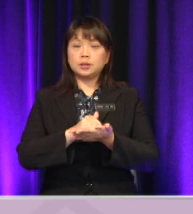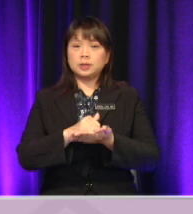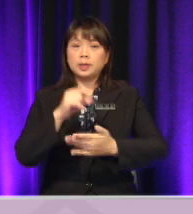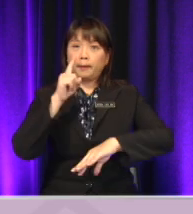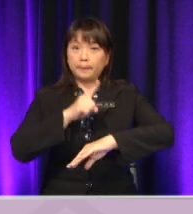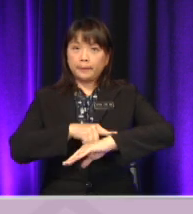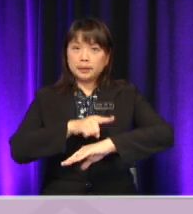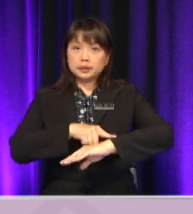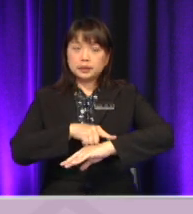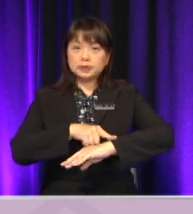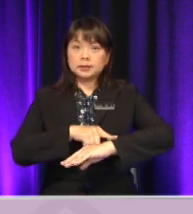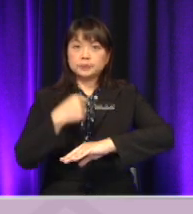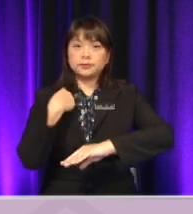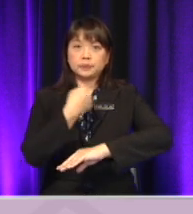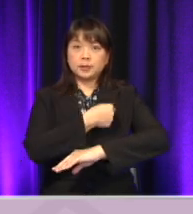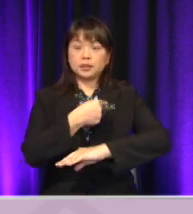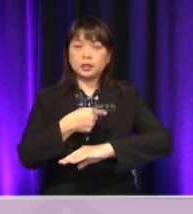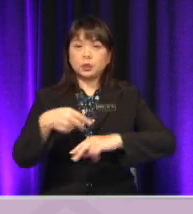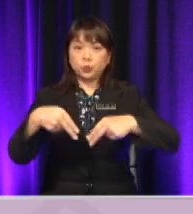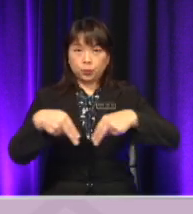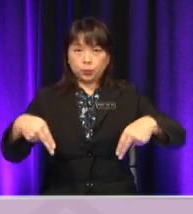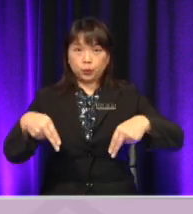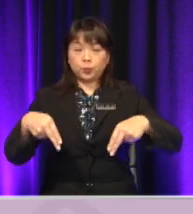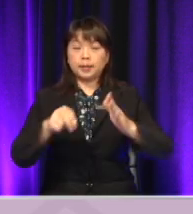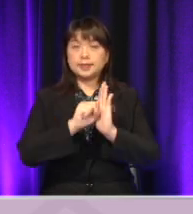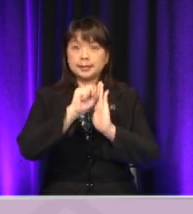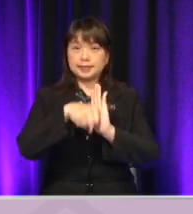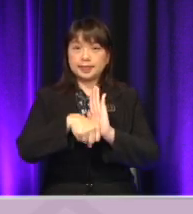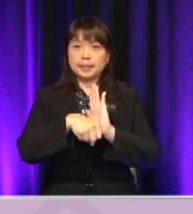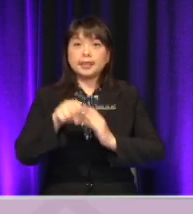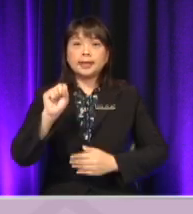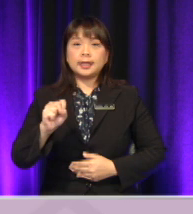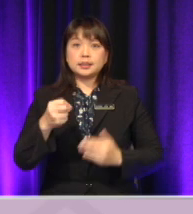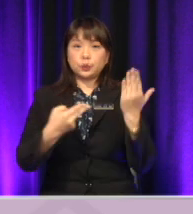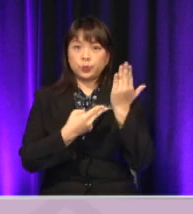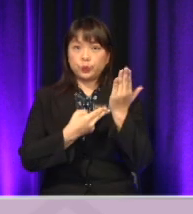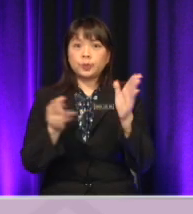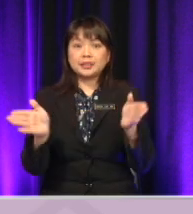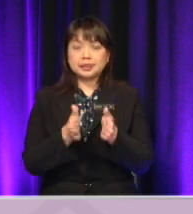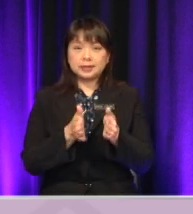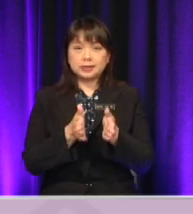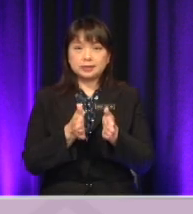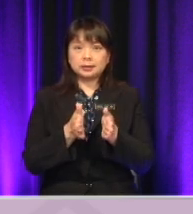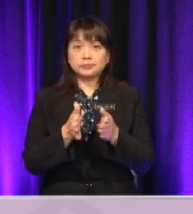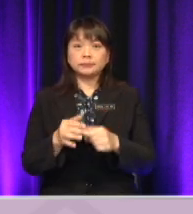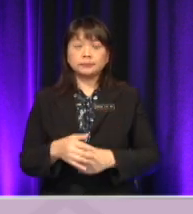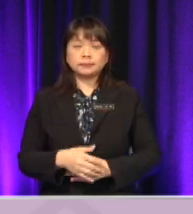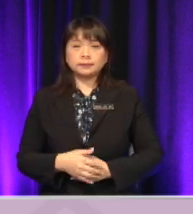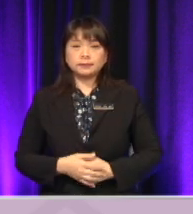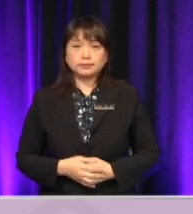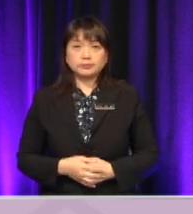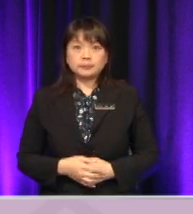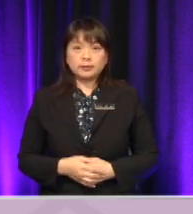Masa kita ukur dalam saat, cikgu. Saat, dan simbolnya adalah S huruf kecil. S huruf